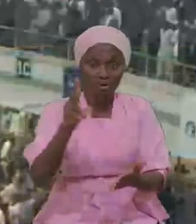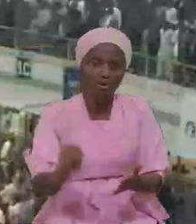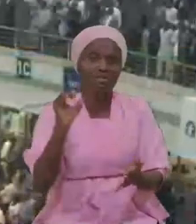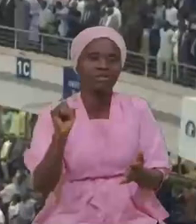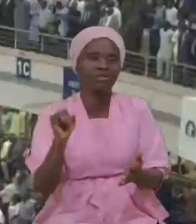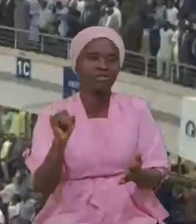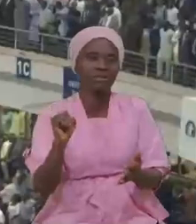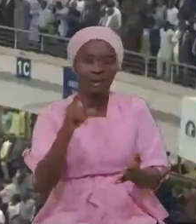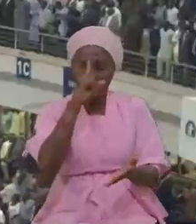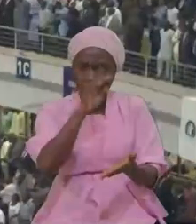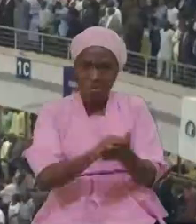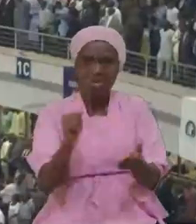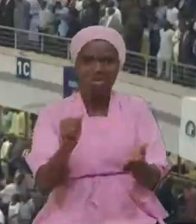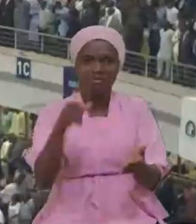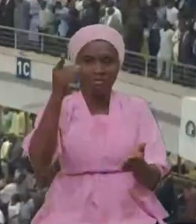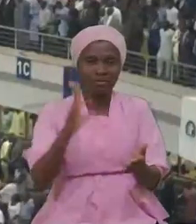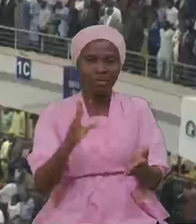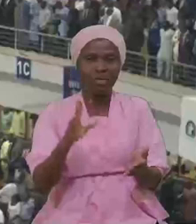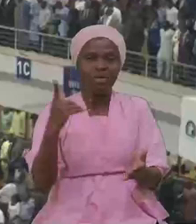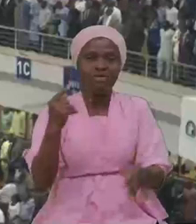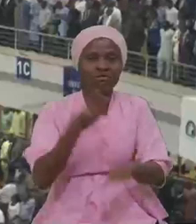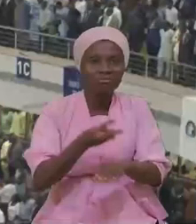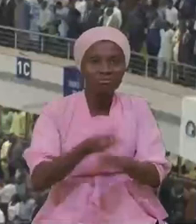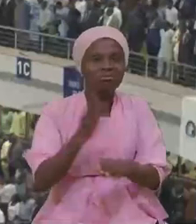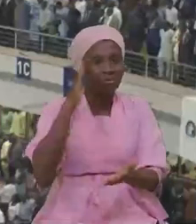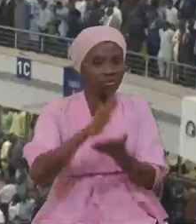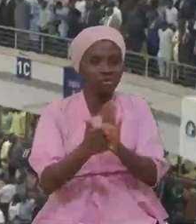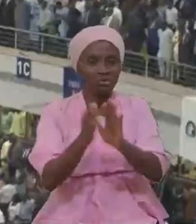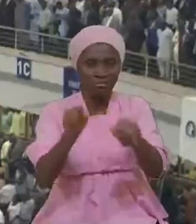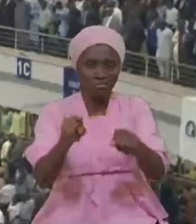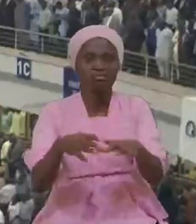Seigneur, les impossibilités deviendront possibles.